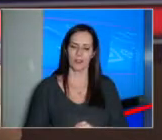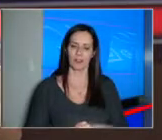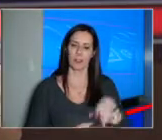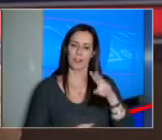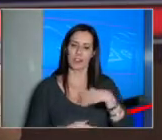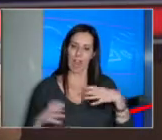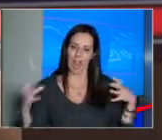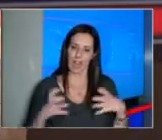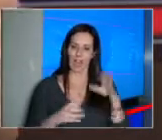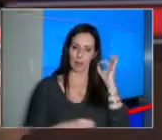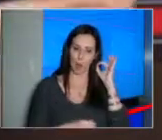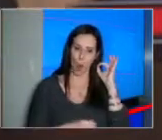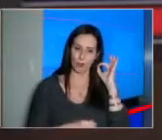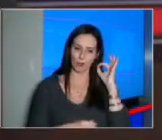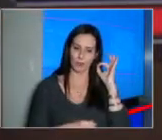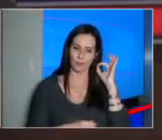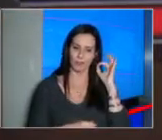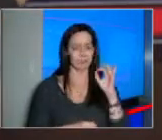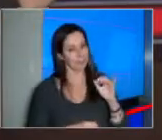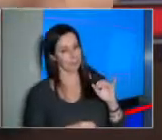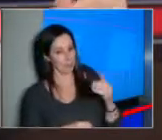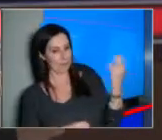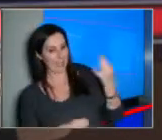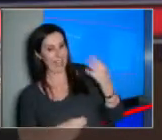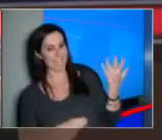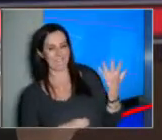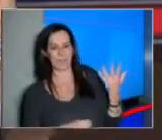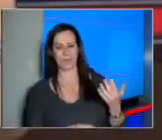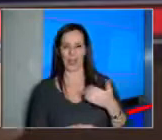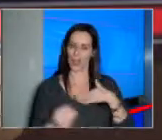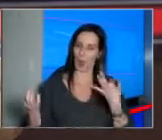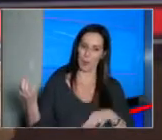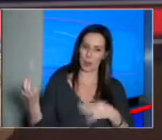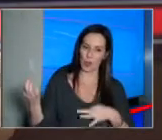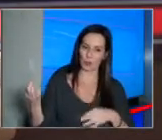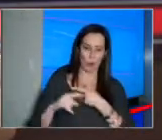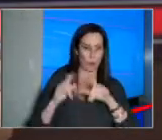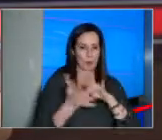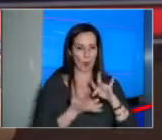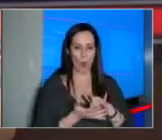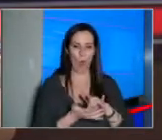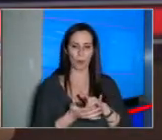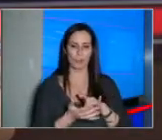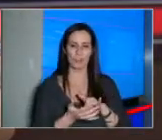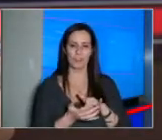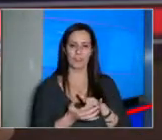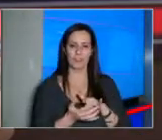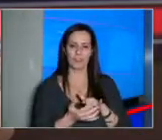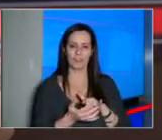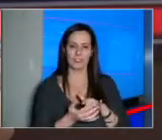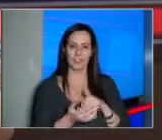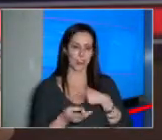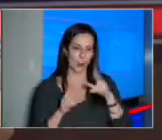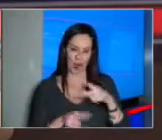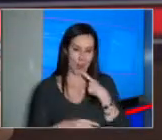ויש לי להקת בנות, כן. מגניב! אנחנו מנגנות בכל מיני מקומות בארץ. אני